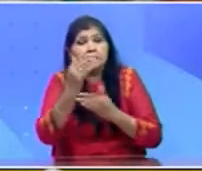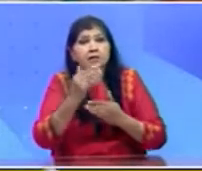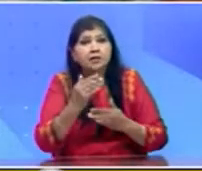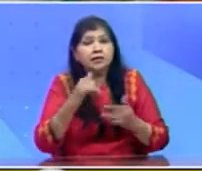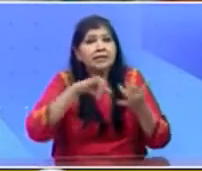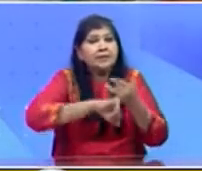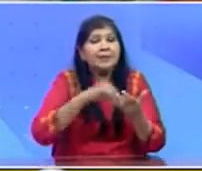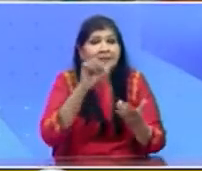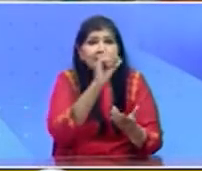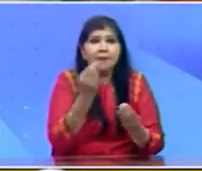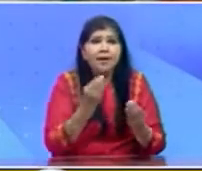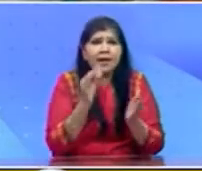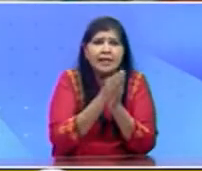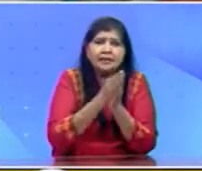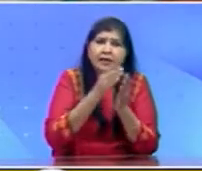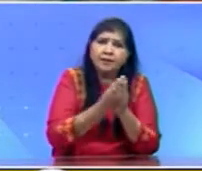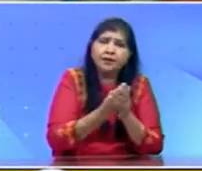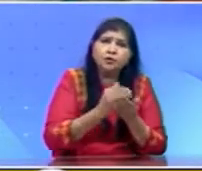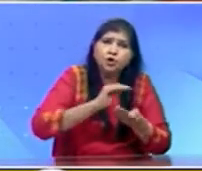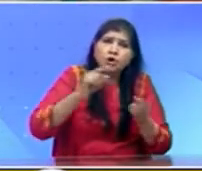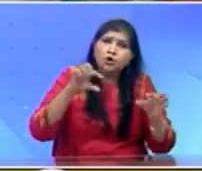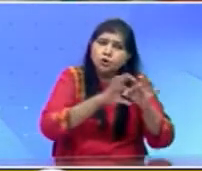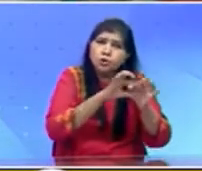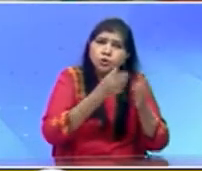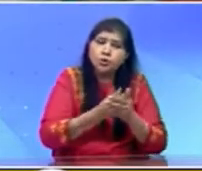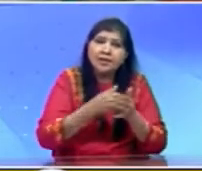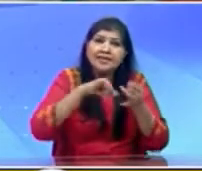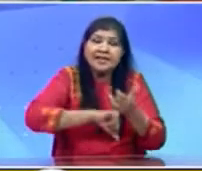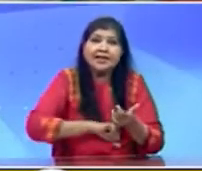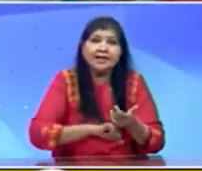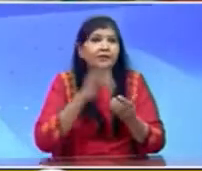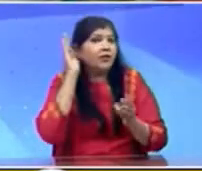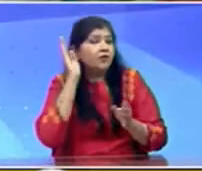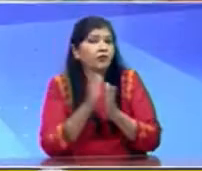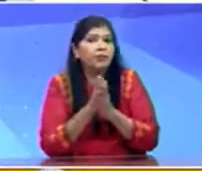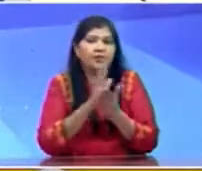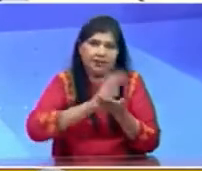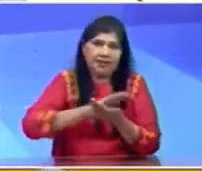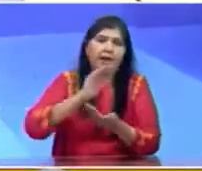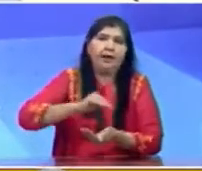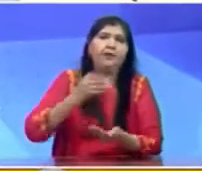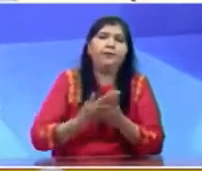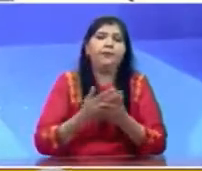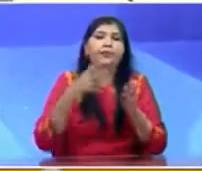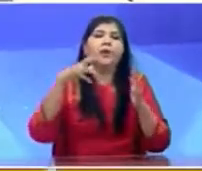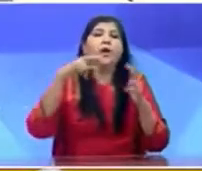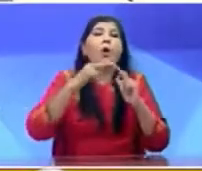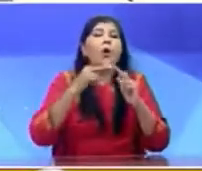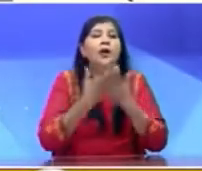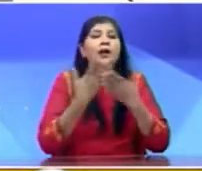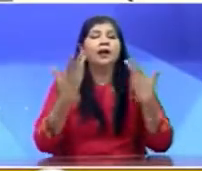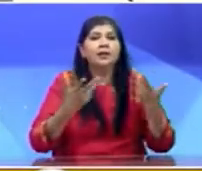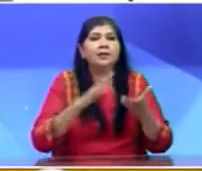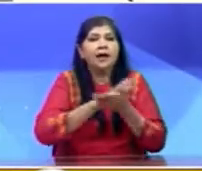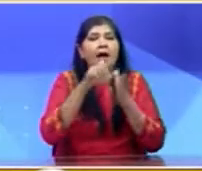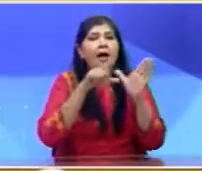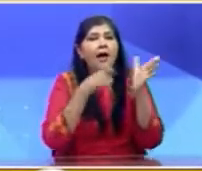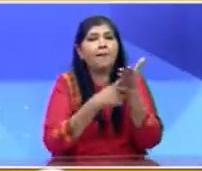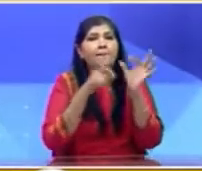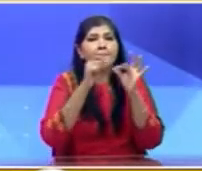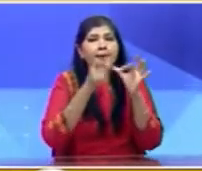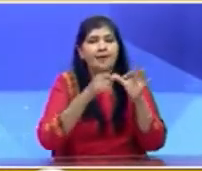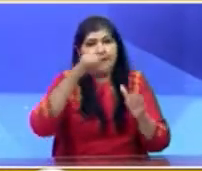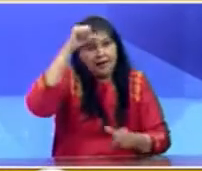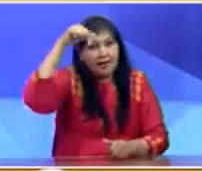स्पेसिमेंस और उनसे जुड़ी साइंटिफिक इंफॉर्मेशन उपलब्ध है। वर्चुअल हर्बेरियम में